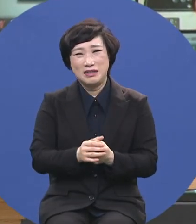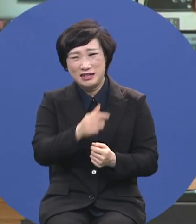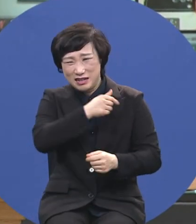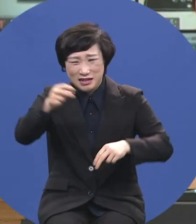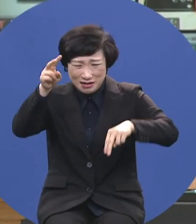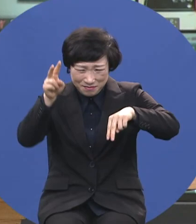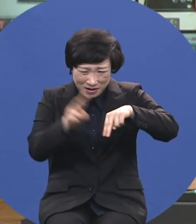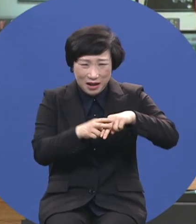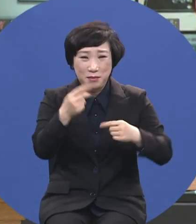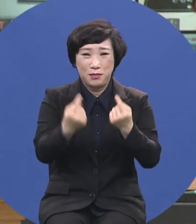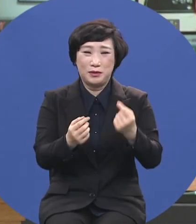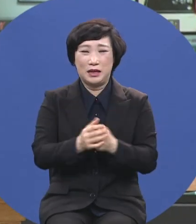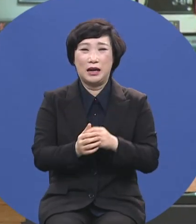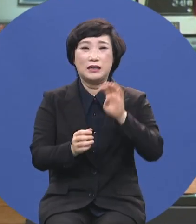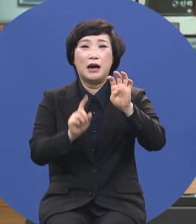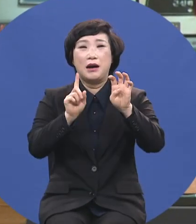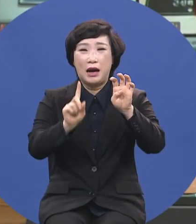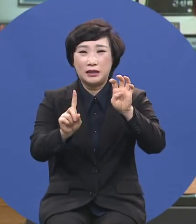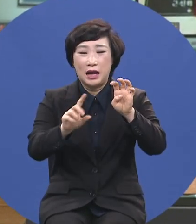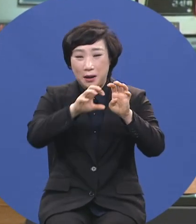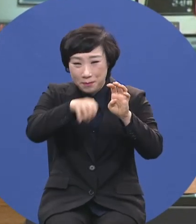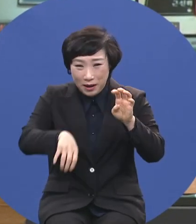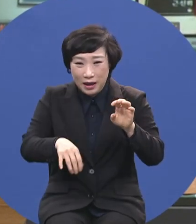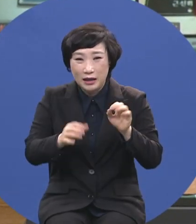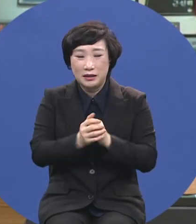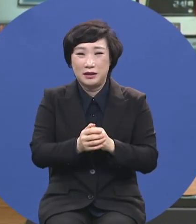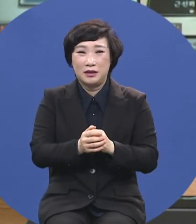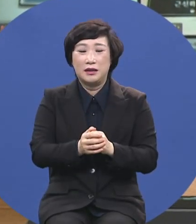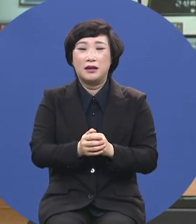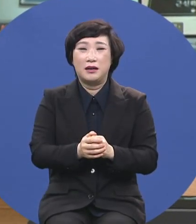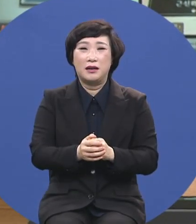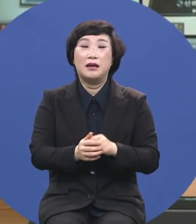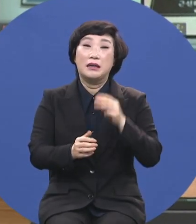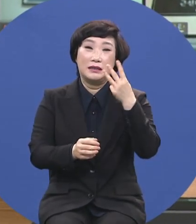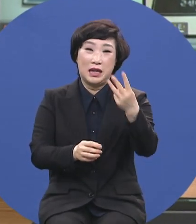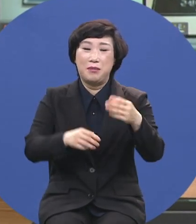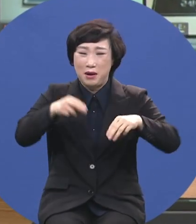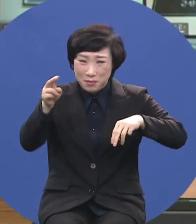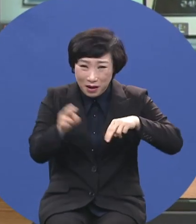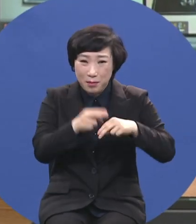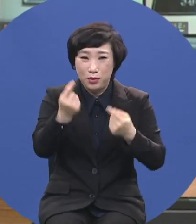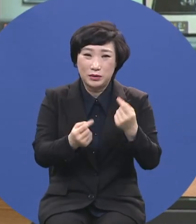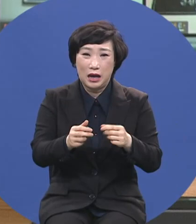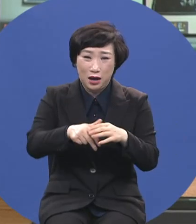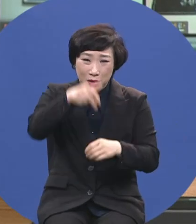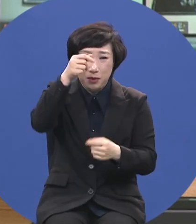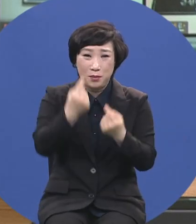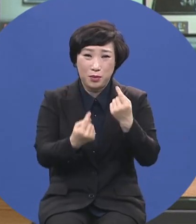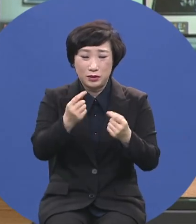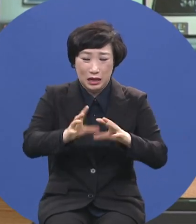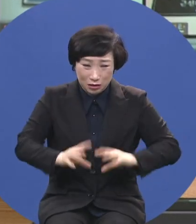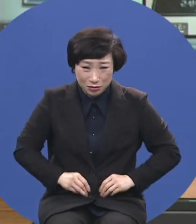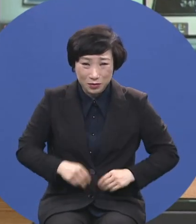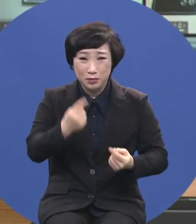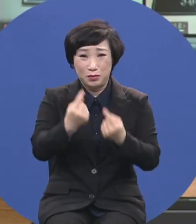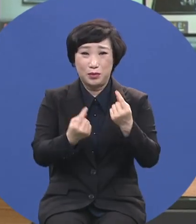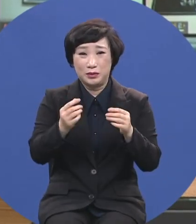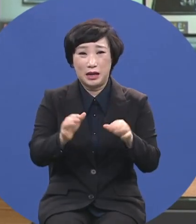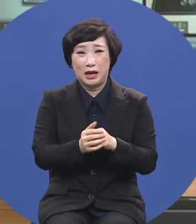태장으로 만난 것보다, 40에 하나 감한 매를 3번 맞는 것보다, 흙벗는 것보다,